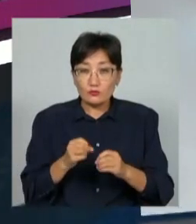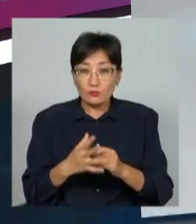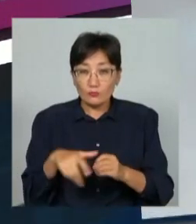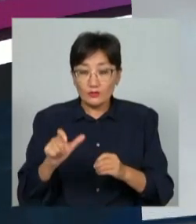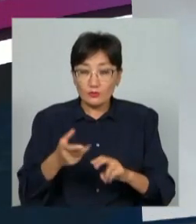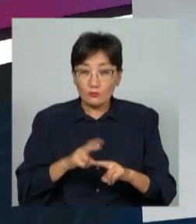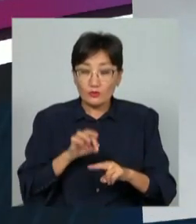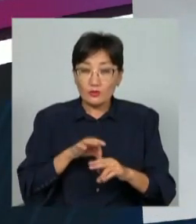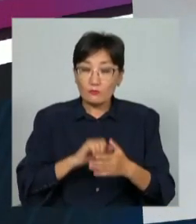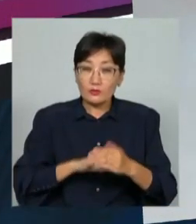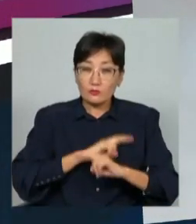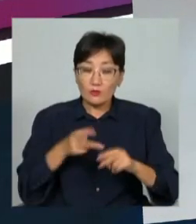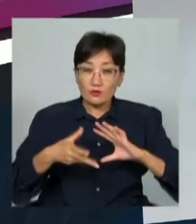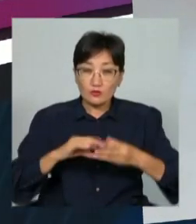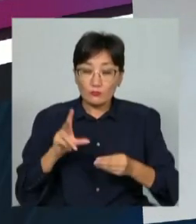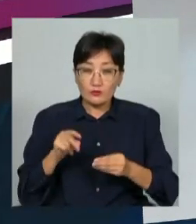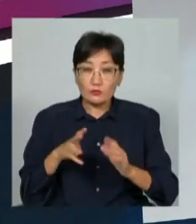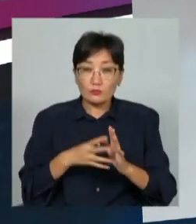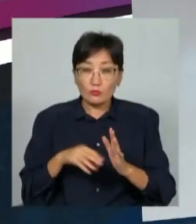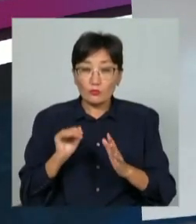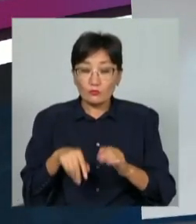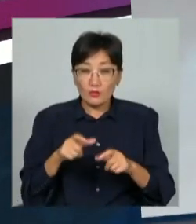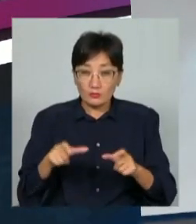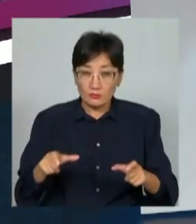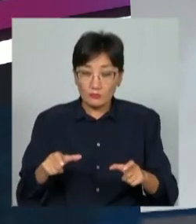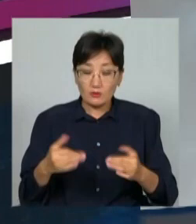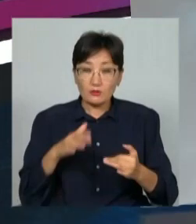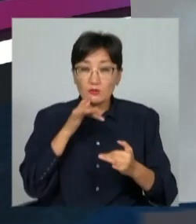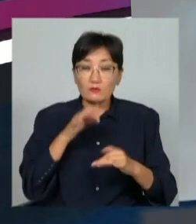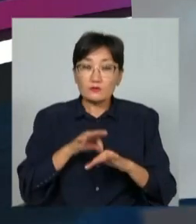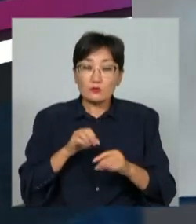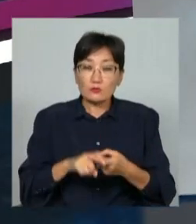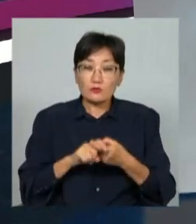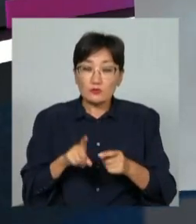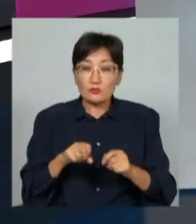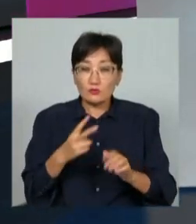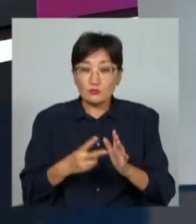отандасымыз мерт болса, жалпы көрсеткіш 9 мыңға жоқтап қалған. Қазіргі таңда ковидпен